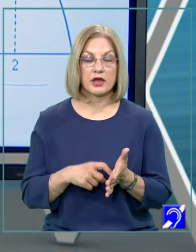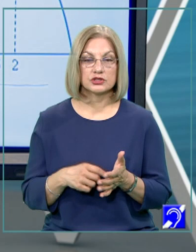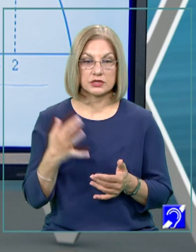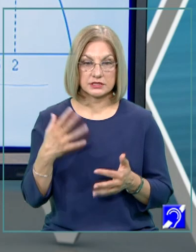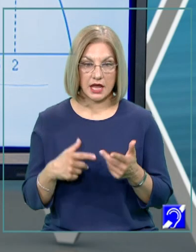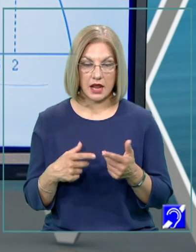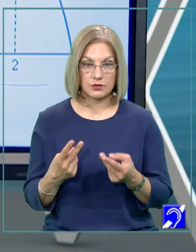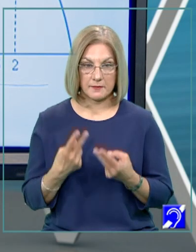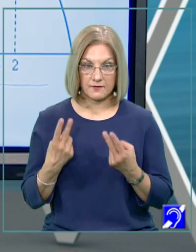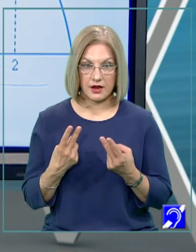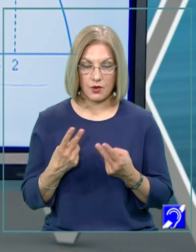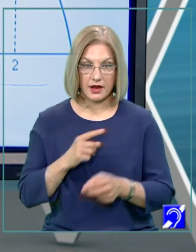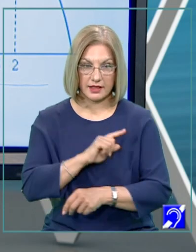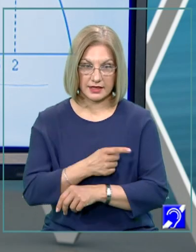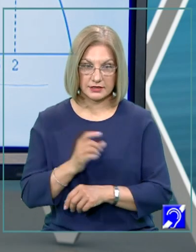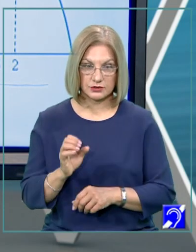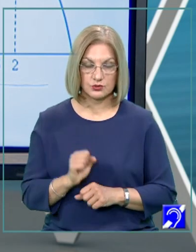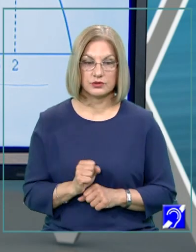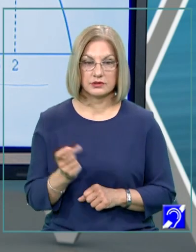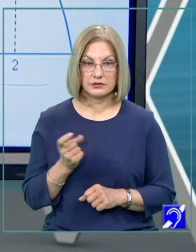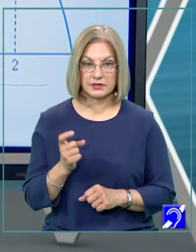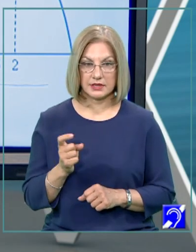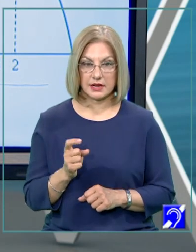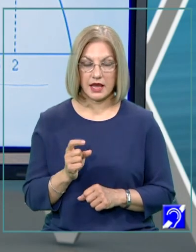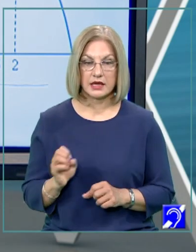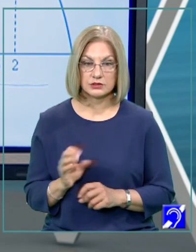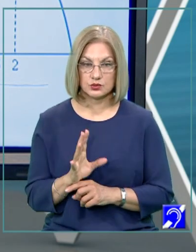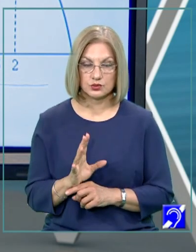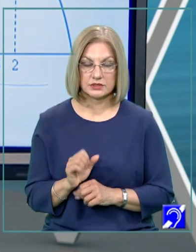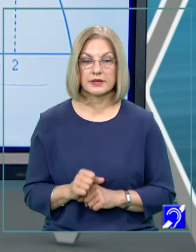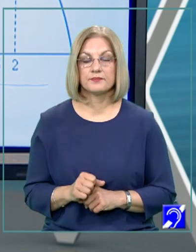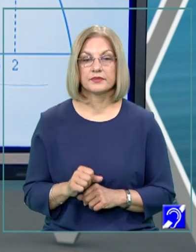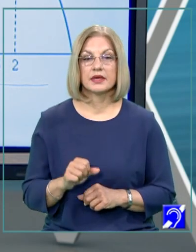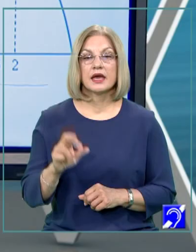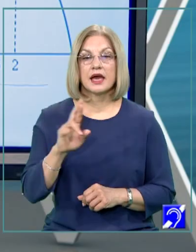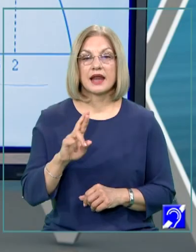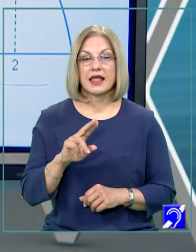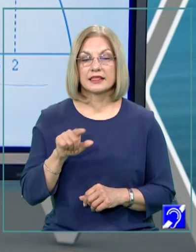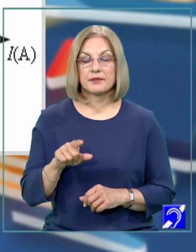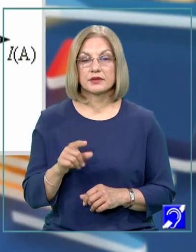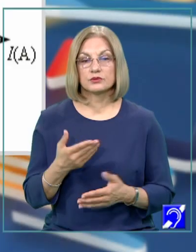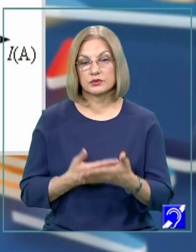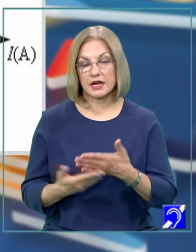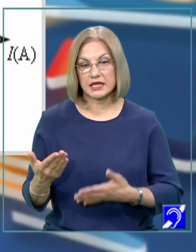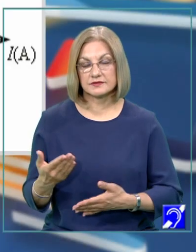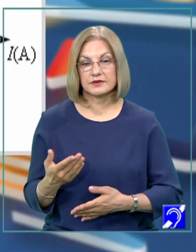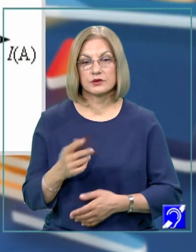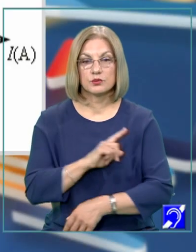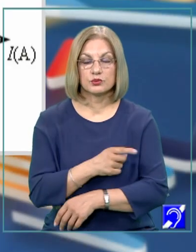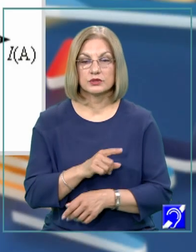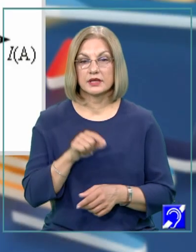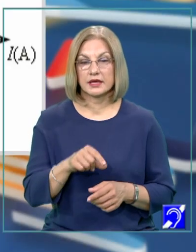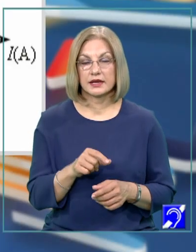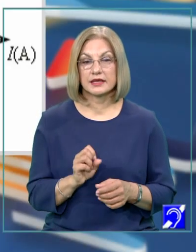valoarea tensiunii electromotoare a sursei randamentul transferului de putere de la sursă la